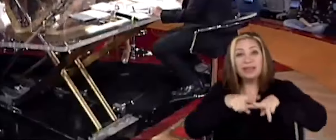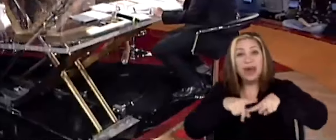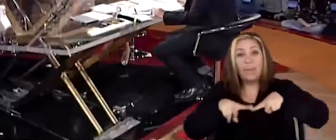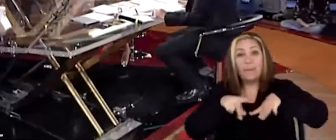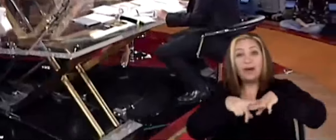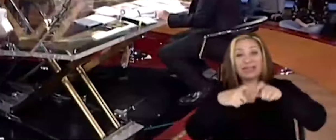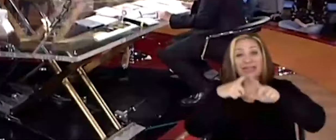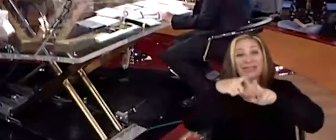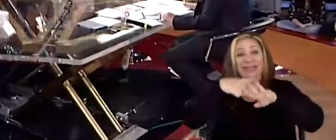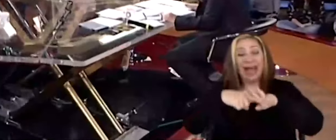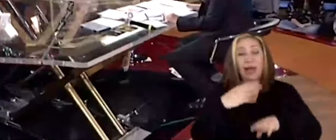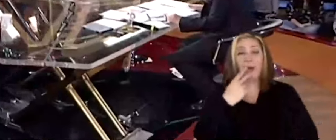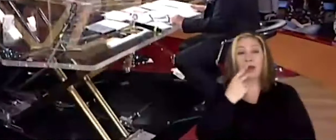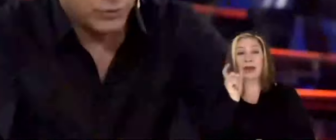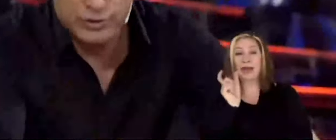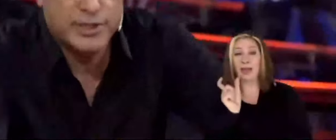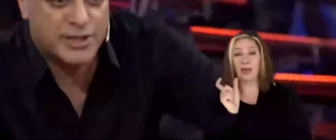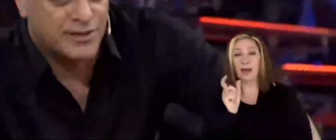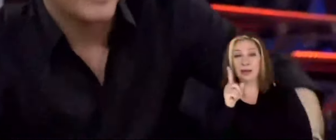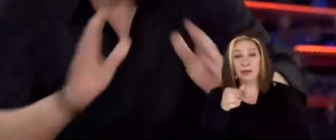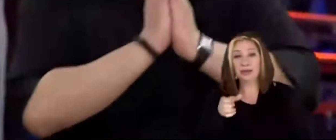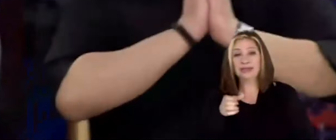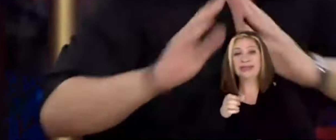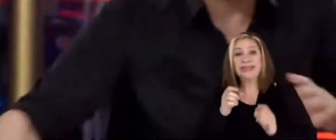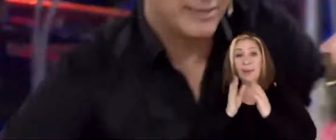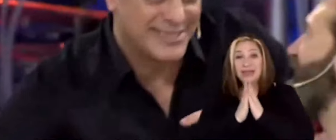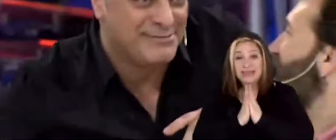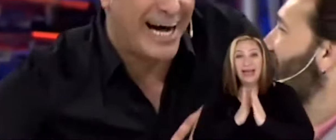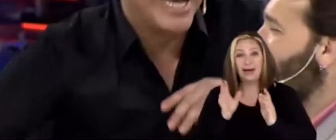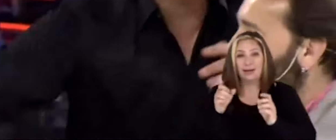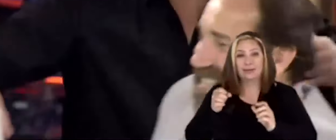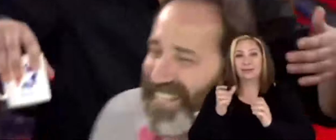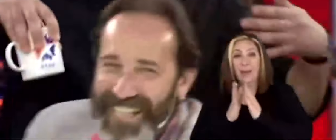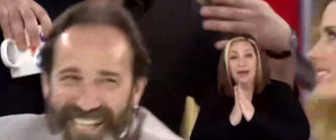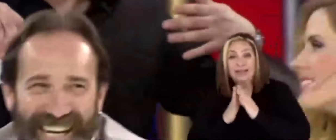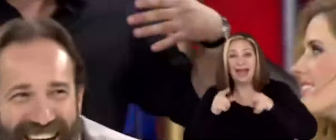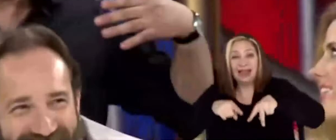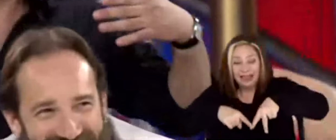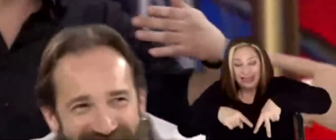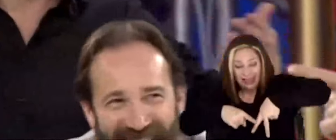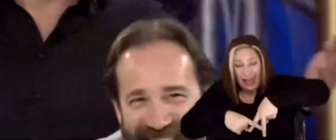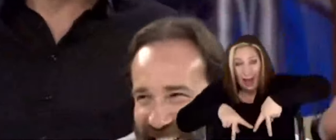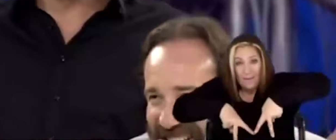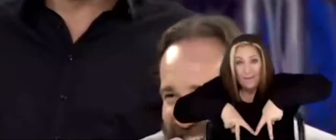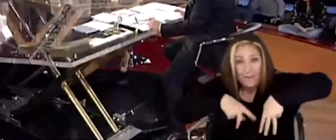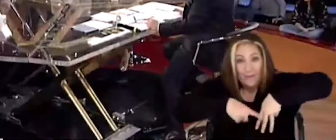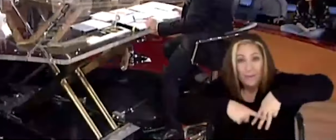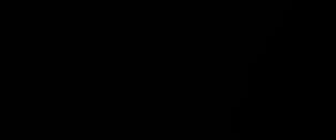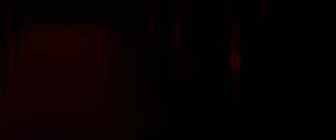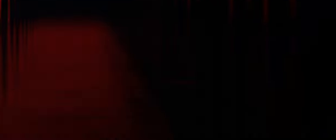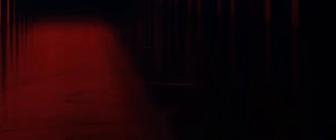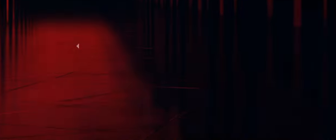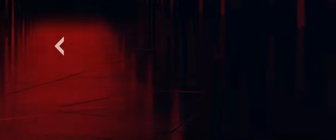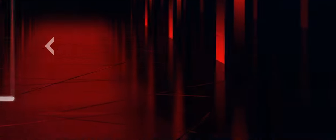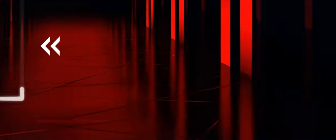Otele girerken çıkarken falan bilmem ne. O namaste de şunu bir namaste. Hani, ha. Her şey ha. Dağılıyor yani.